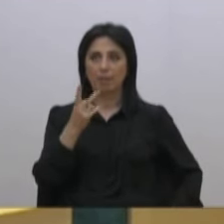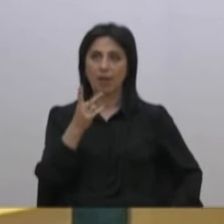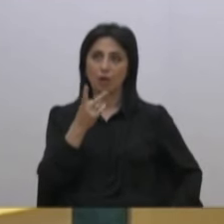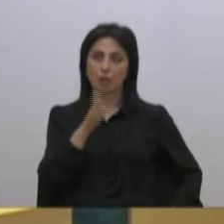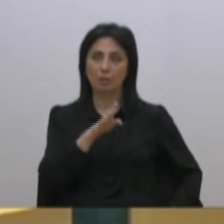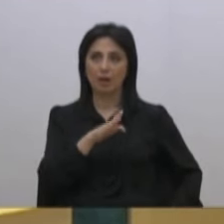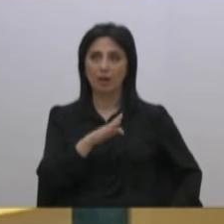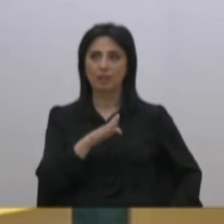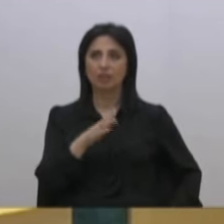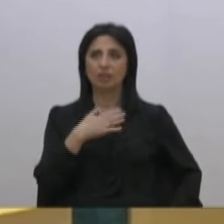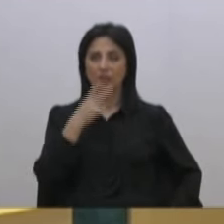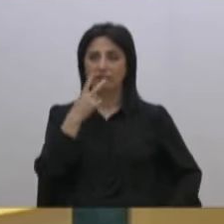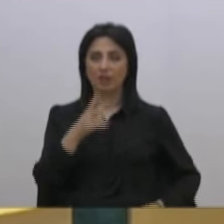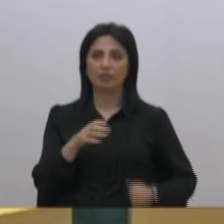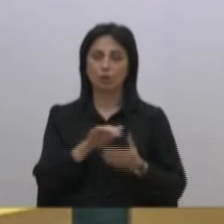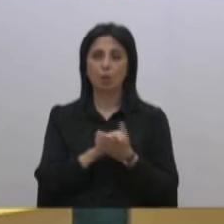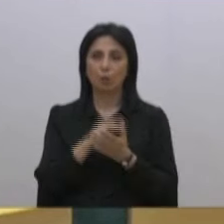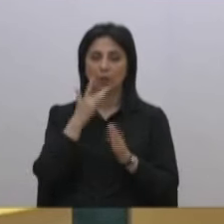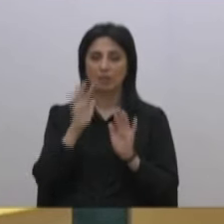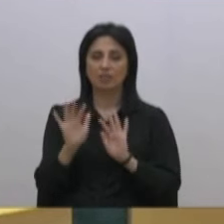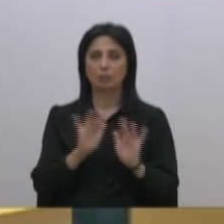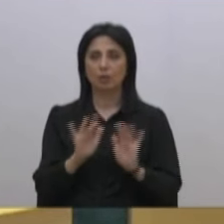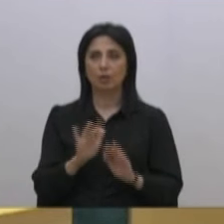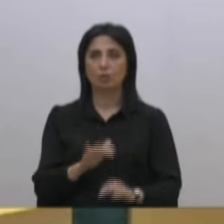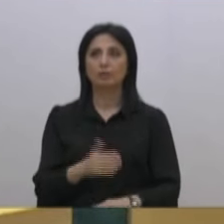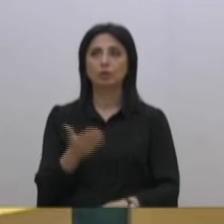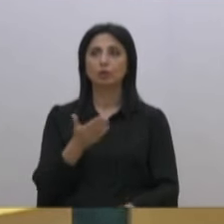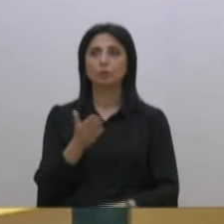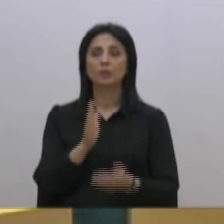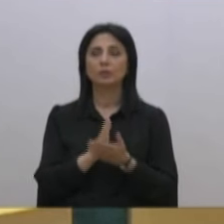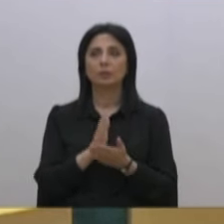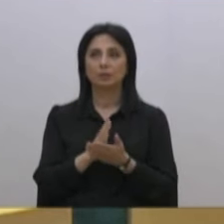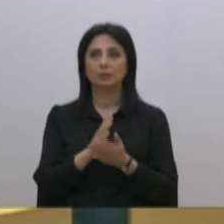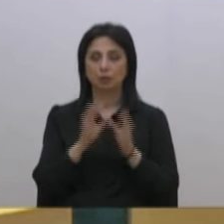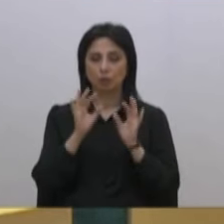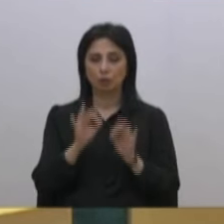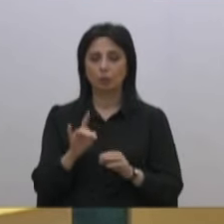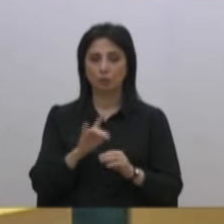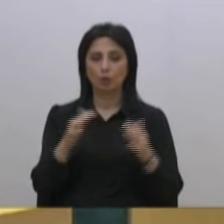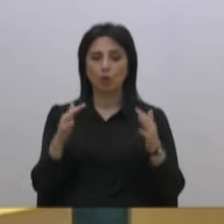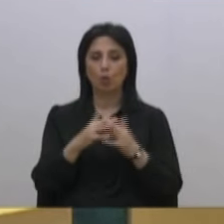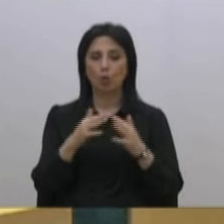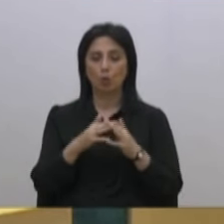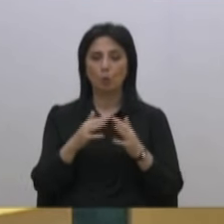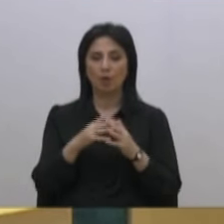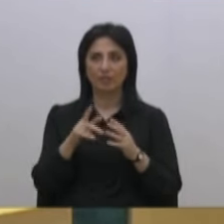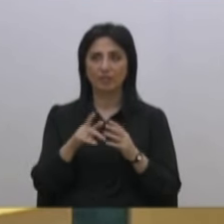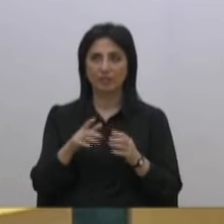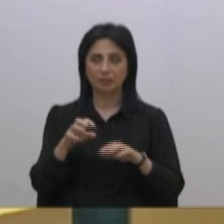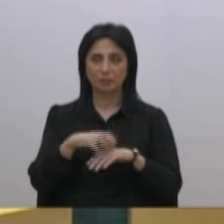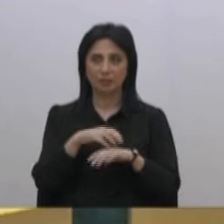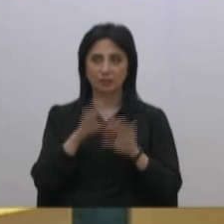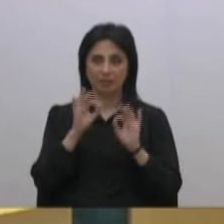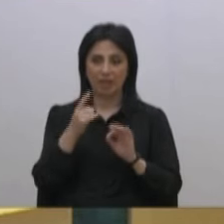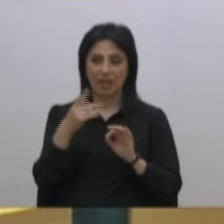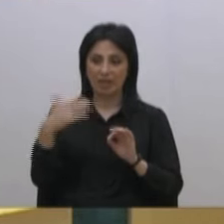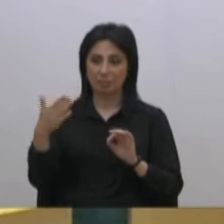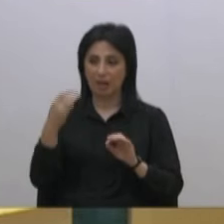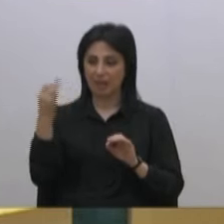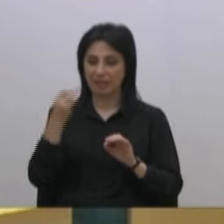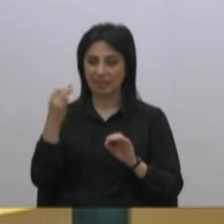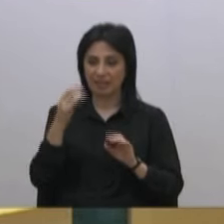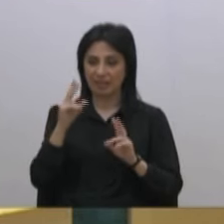მხარეს ჩვენ ვხედავთ კოლექტიურ ნაცმოძრაობას, რომელიც არის სწორედ რომ ომის და რეგრესის პარტია. ერთ მხარეს